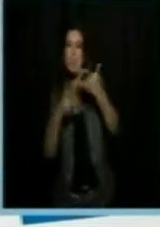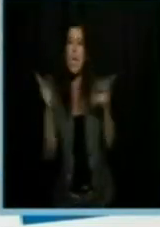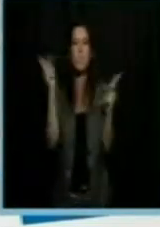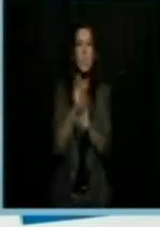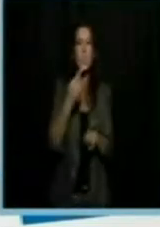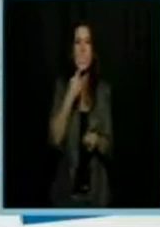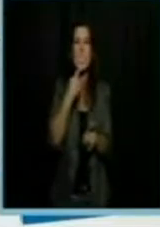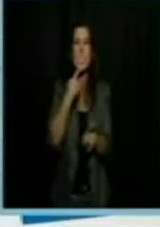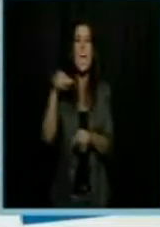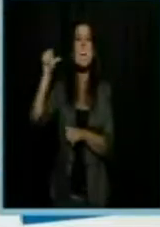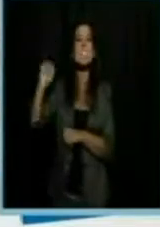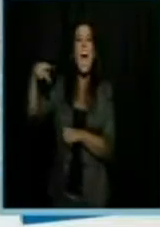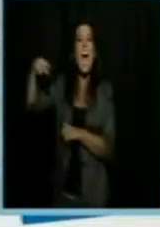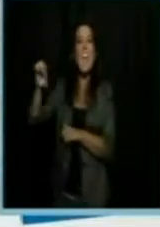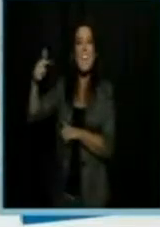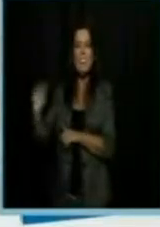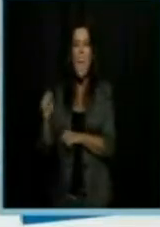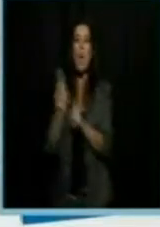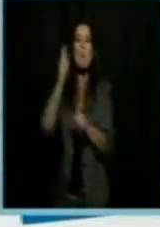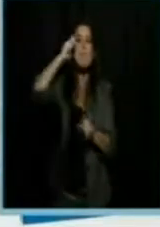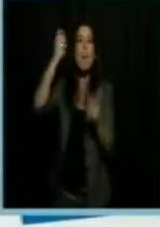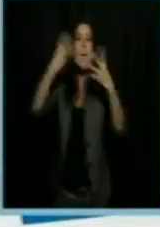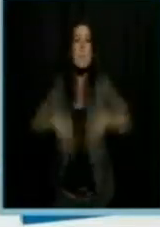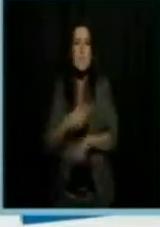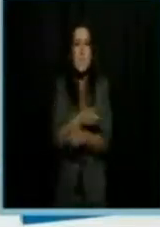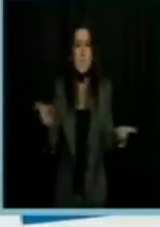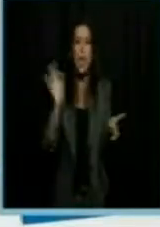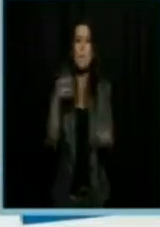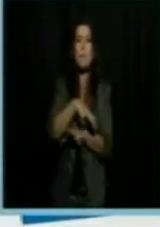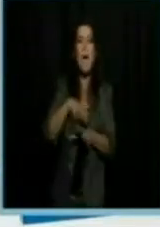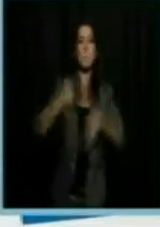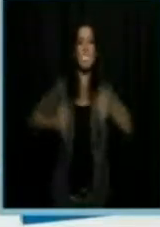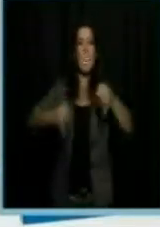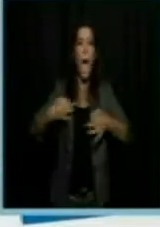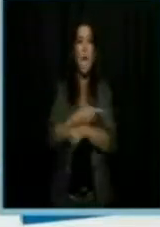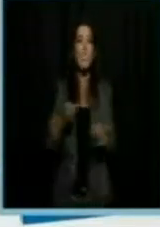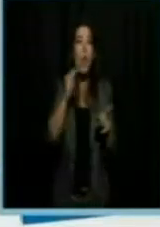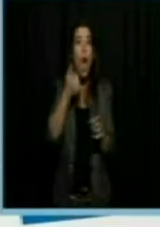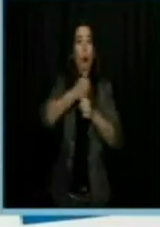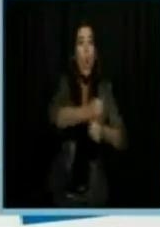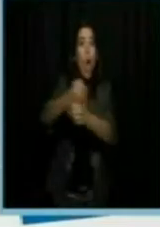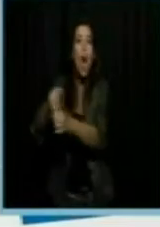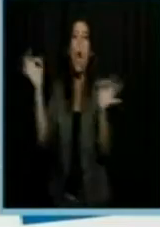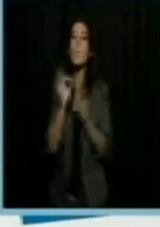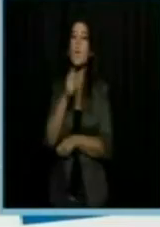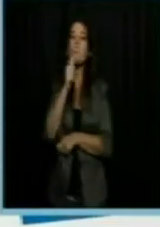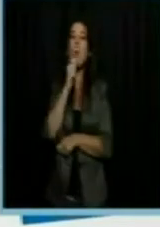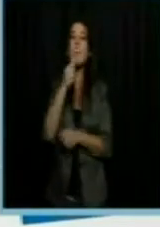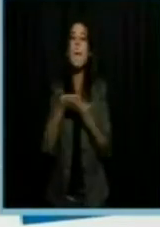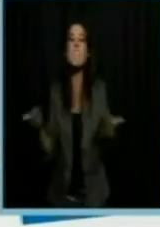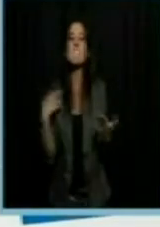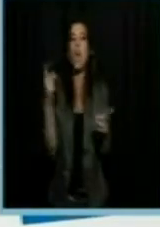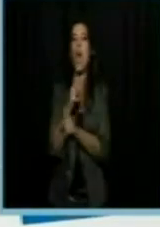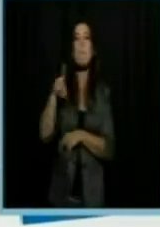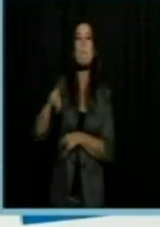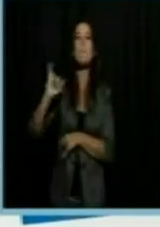magistrati, vittime della criminalità organizzata. Non lo possono fare solo i giornalisti, non lo possiamo fare solo i giornalisti, non Peppino